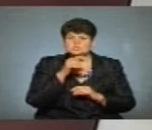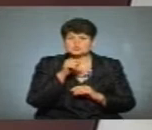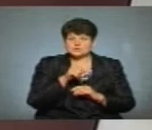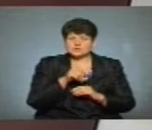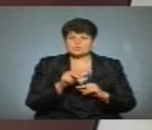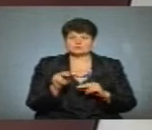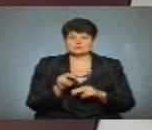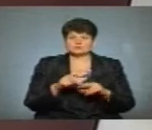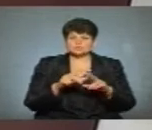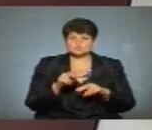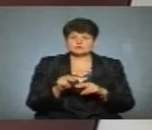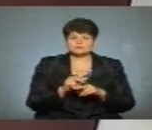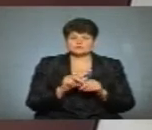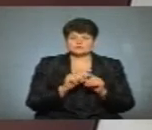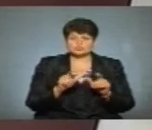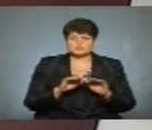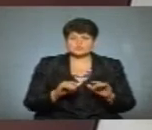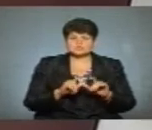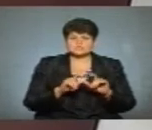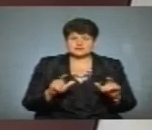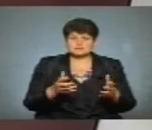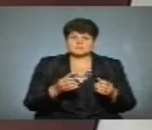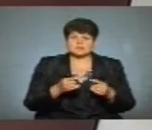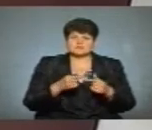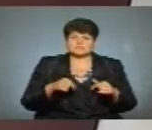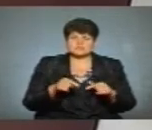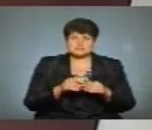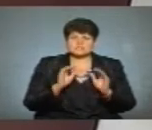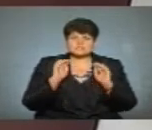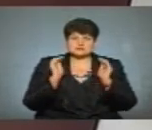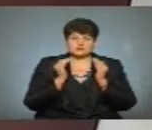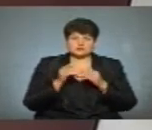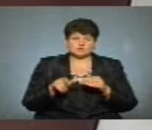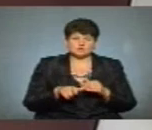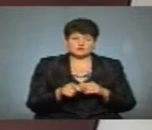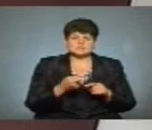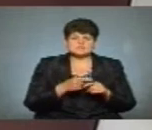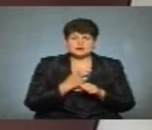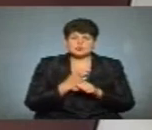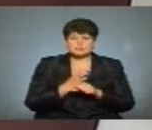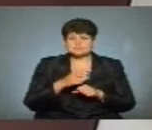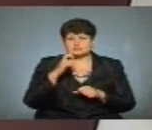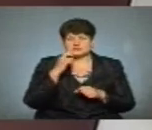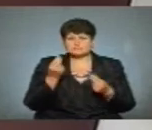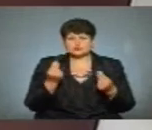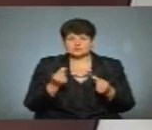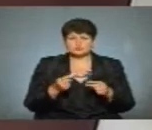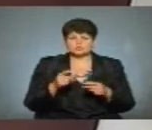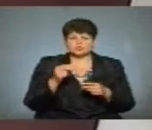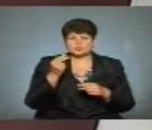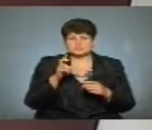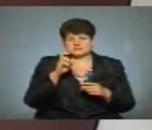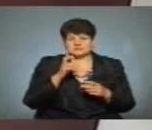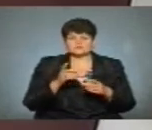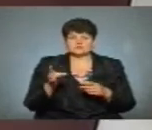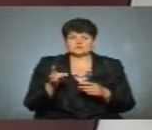будують та ремонтують школи, дитячі садки, приймальні відділення лікарень, стадіони та дороги. Це роблять за державні кошти, кошти Державного фонду